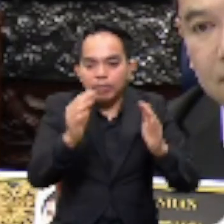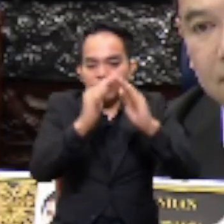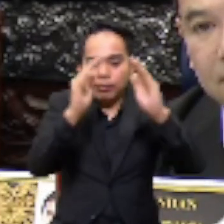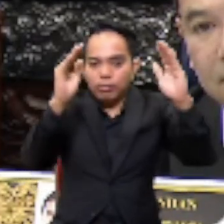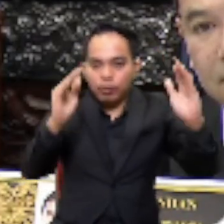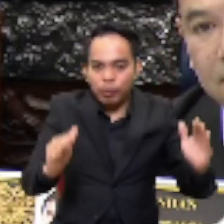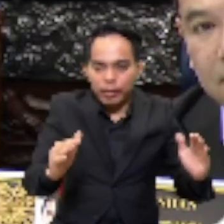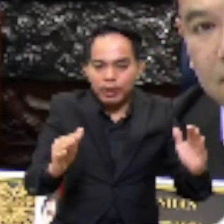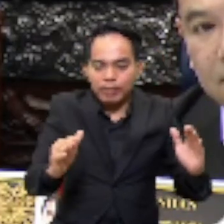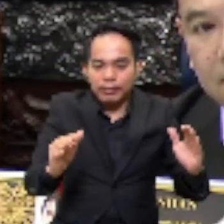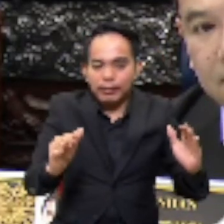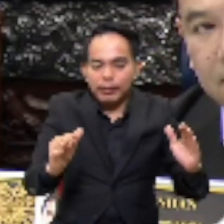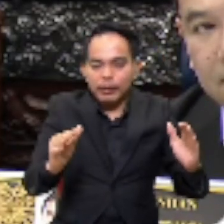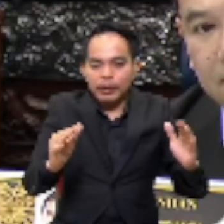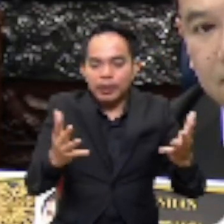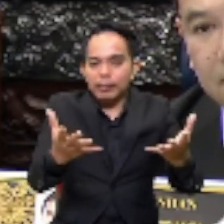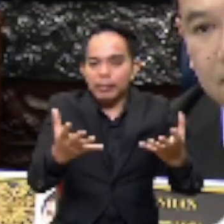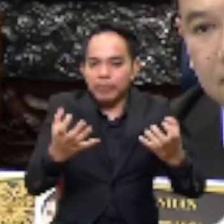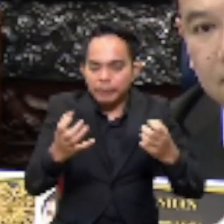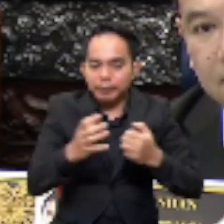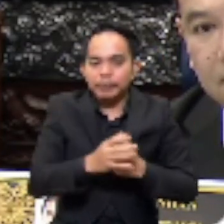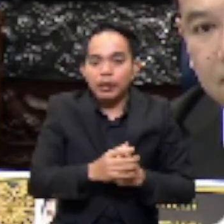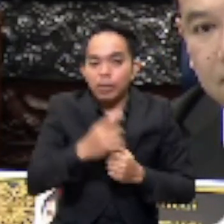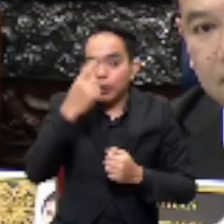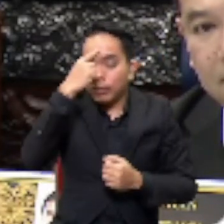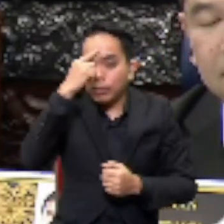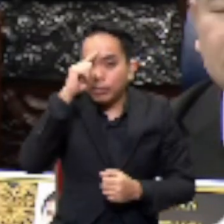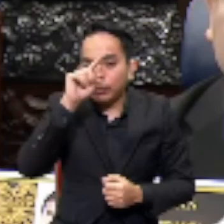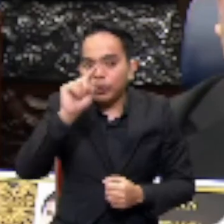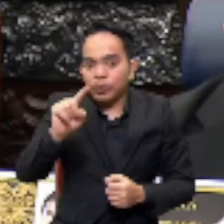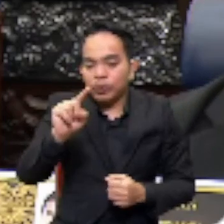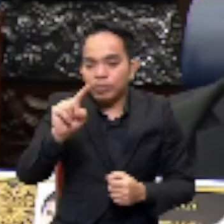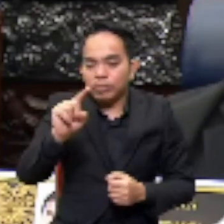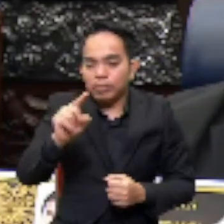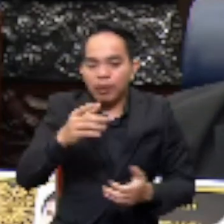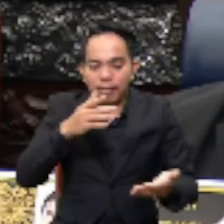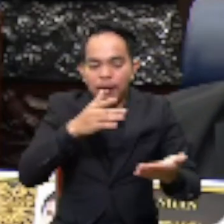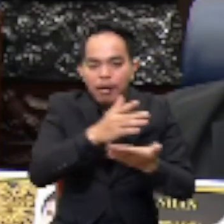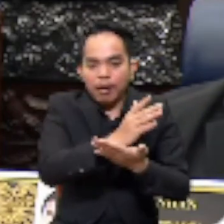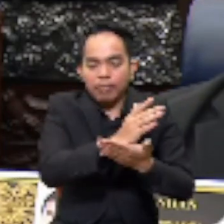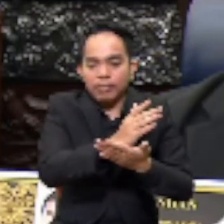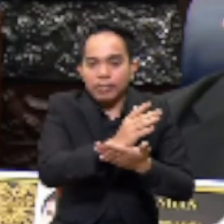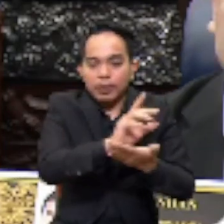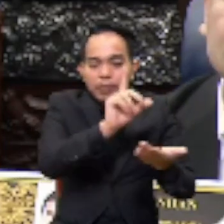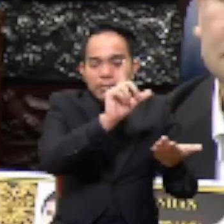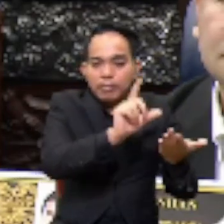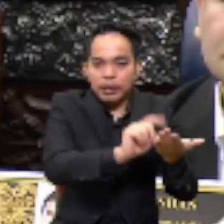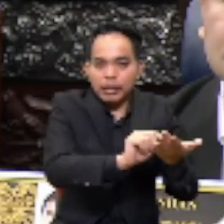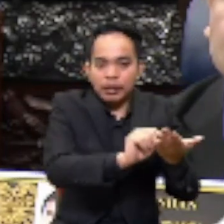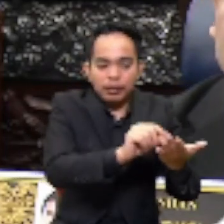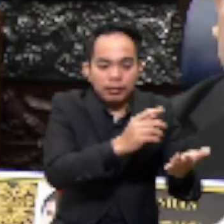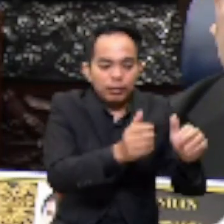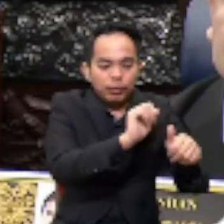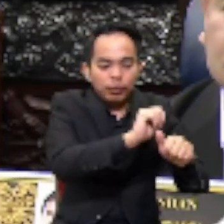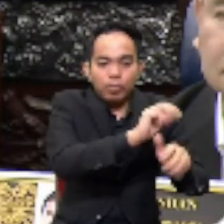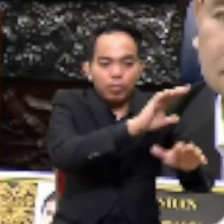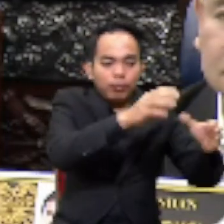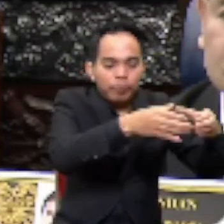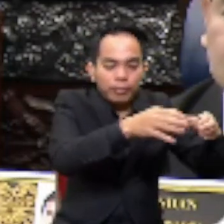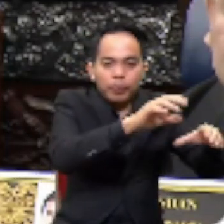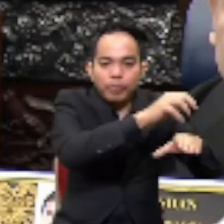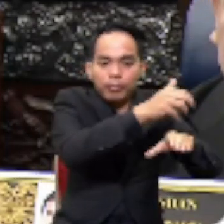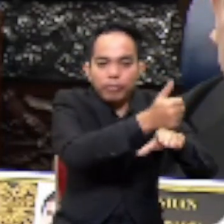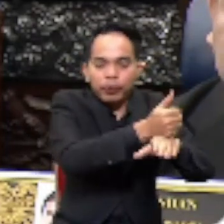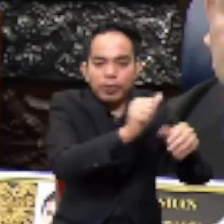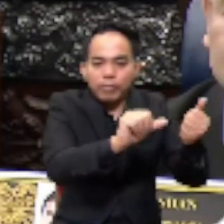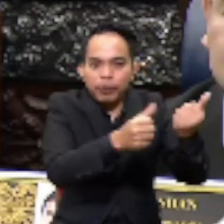mereka dan untuk pastikan perlindungan kepada hak pembilik jawatankuasa mediasi akan ditubuhkan sekiranya terdapat